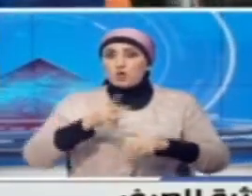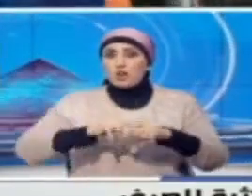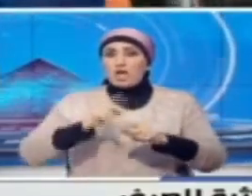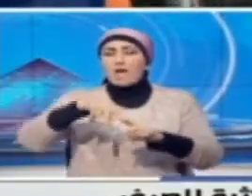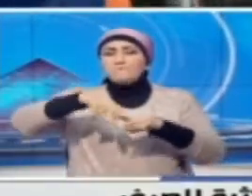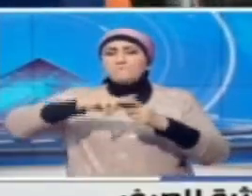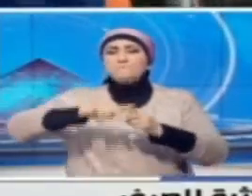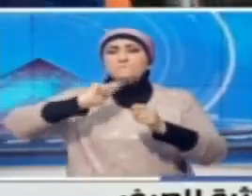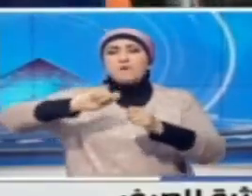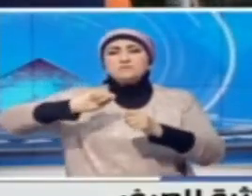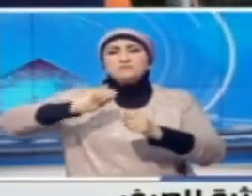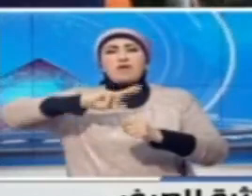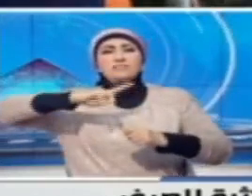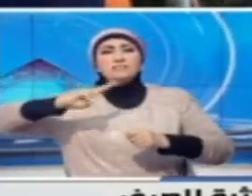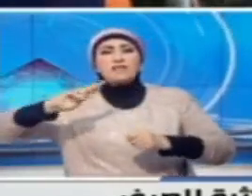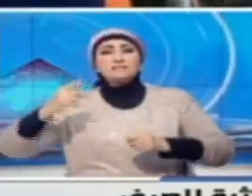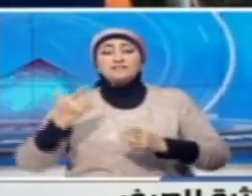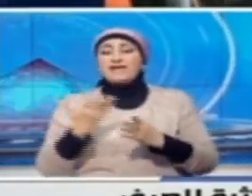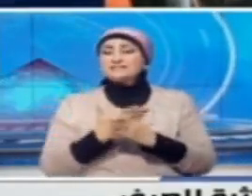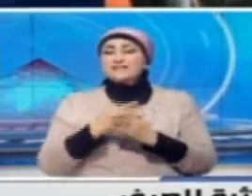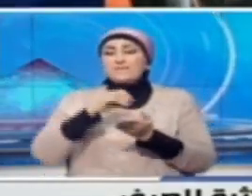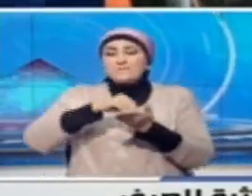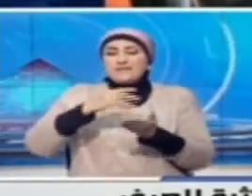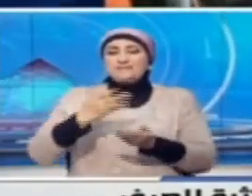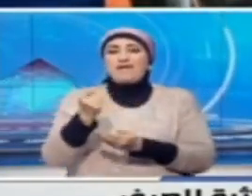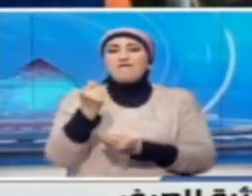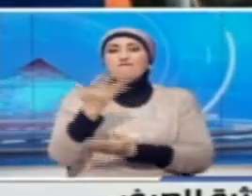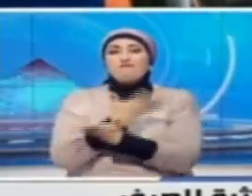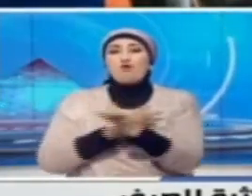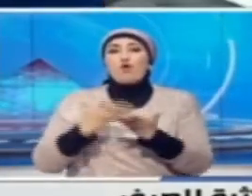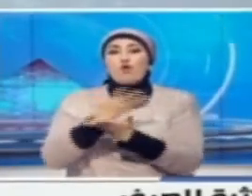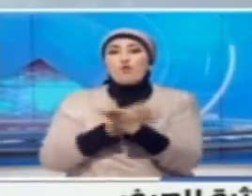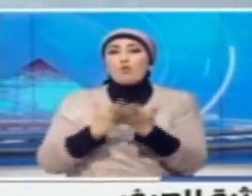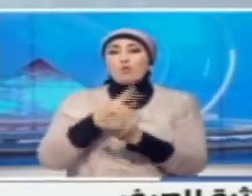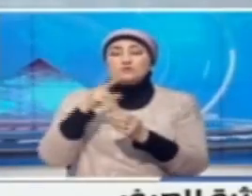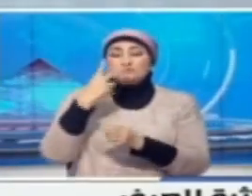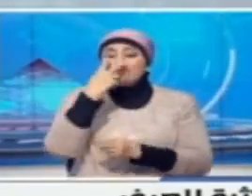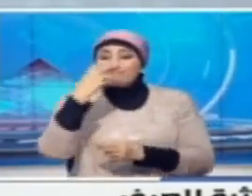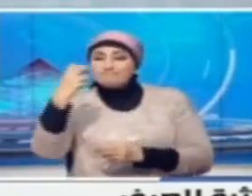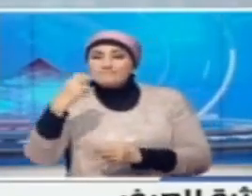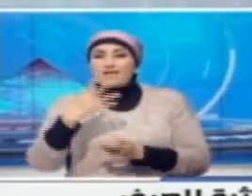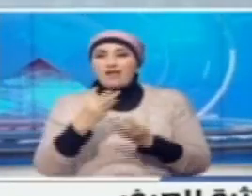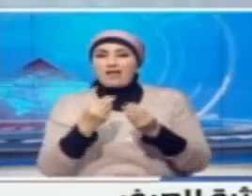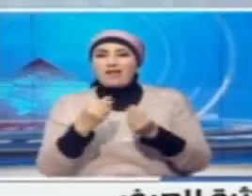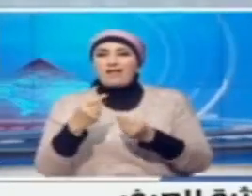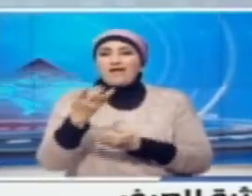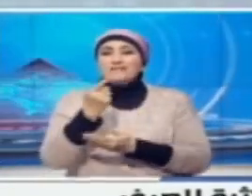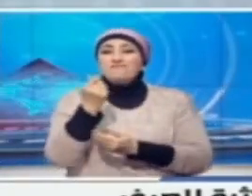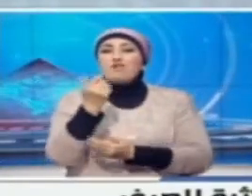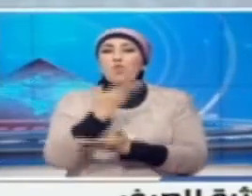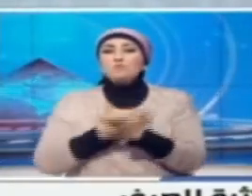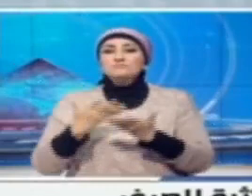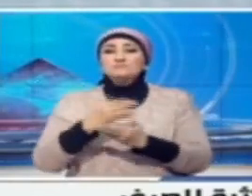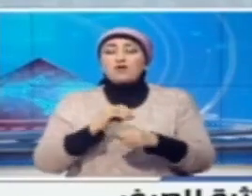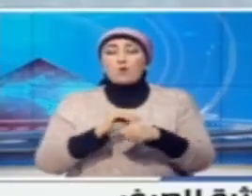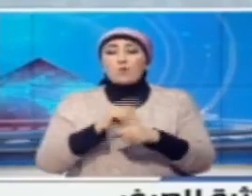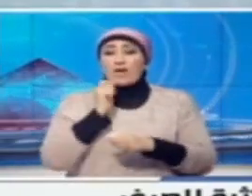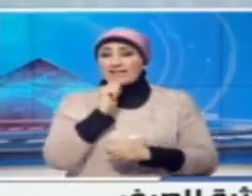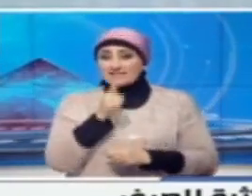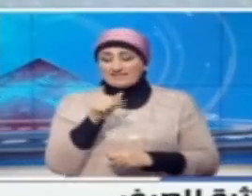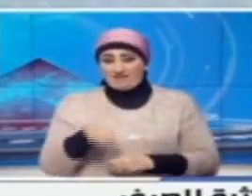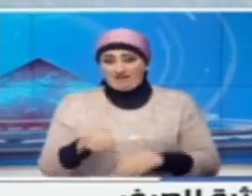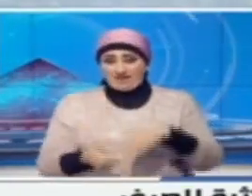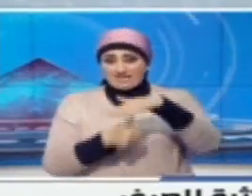الجاري تنفيذها بها من أجل بدء تشغيل المصانع واستقطاب عدد أكبر من الاستثمارات. هذا وشهد